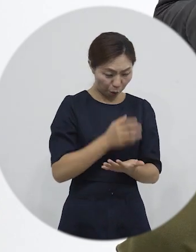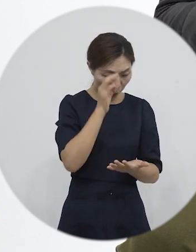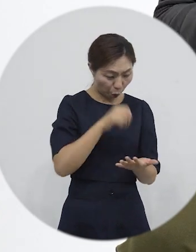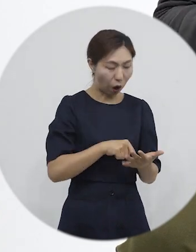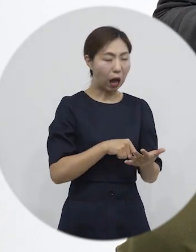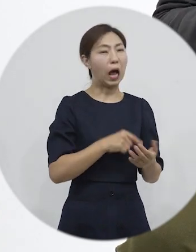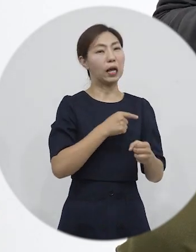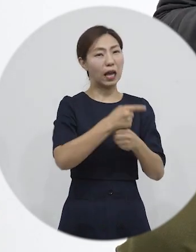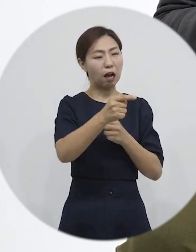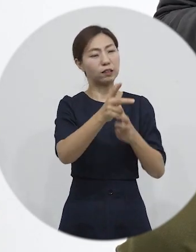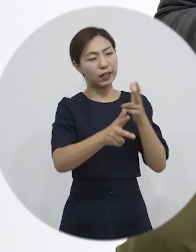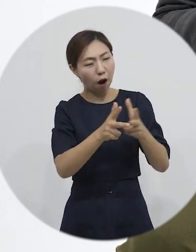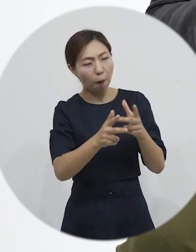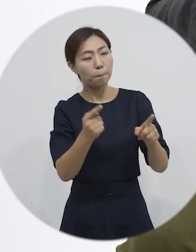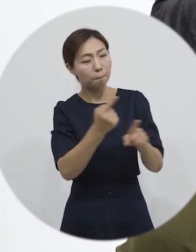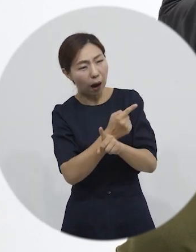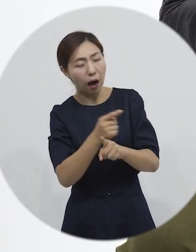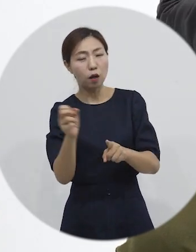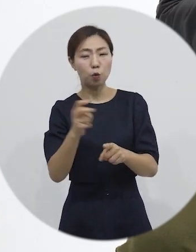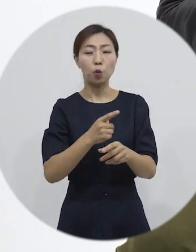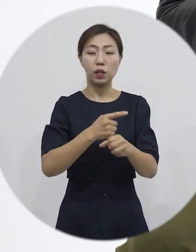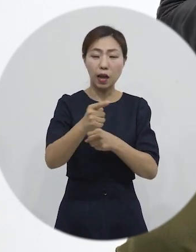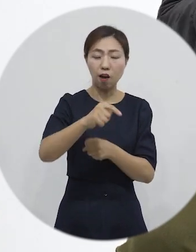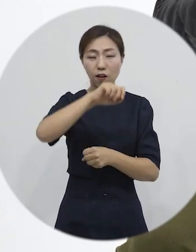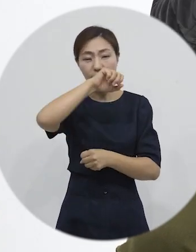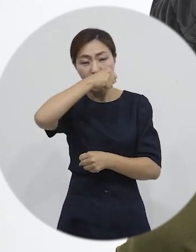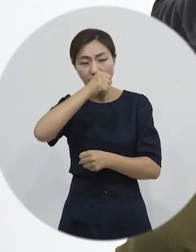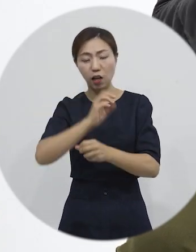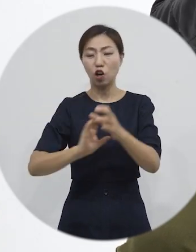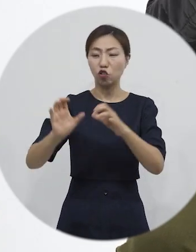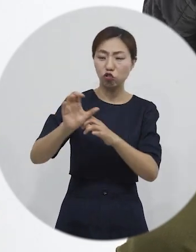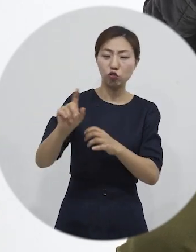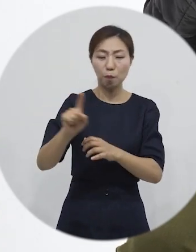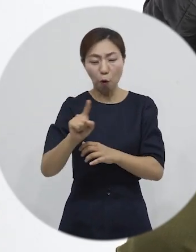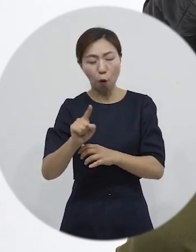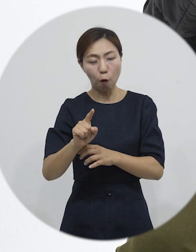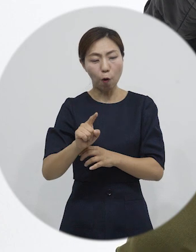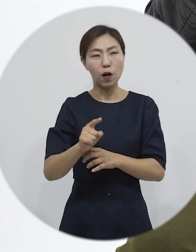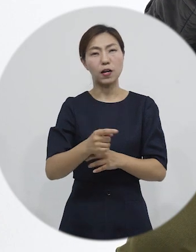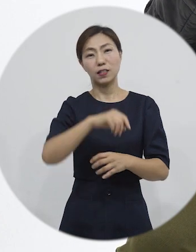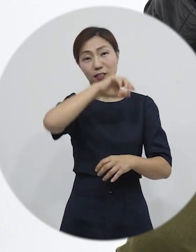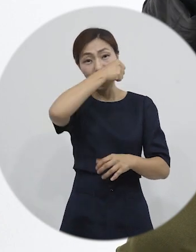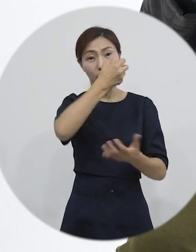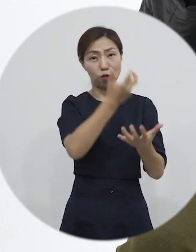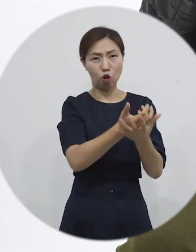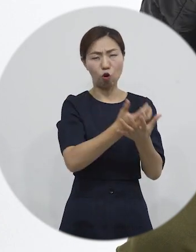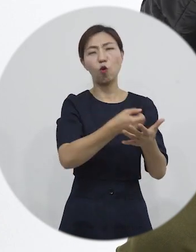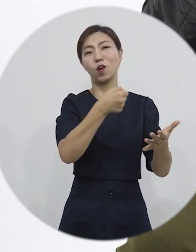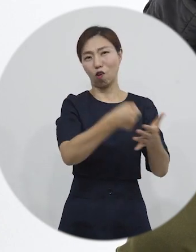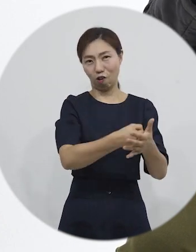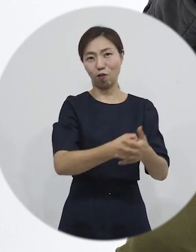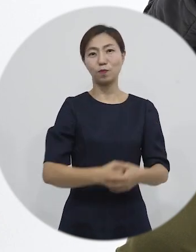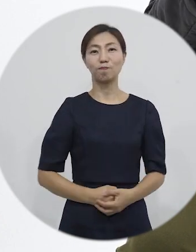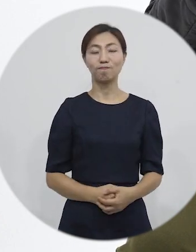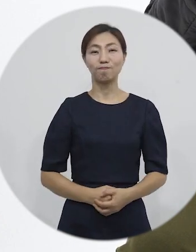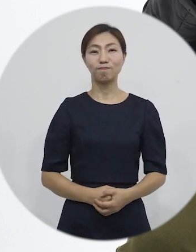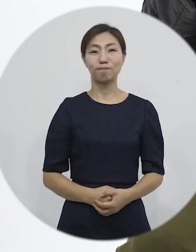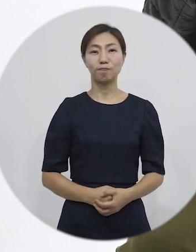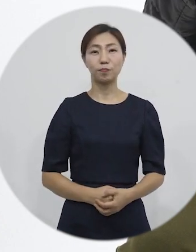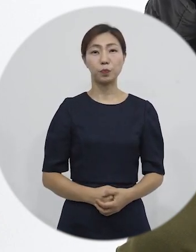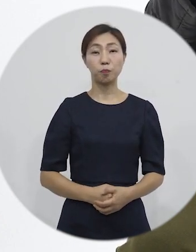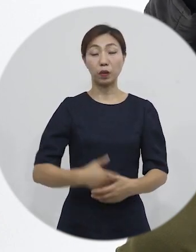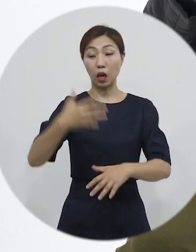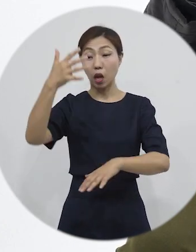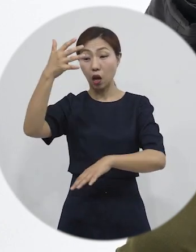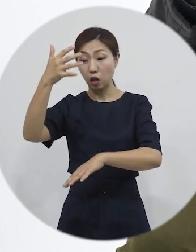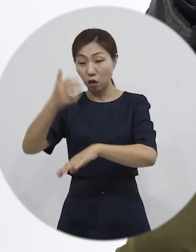하는데 참조를 합니다. 그러니까 온예산 과정에서의 두 가지 대상, 예산안과 결산안에 대한 의견은